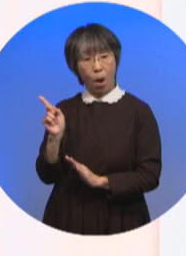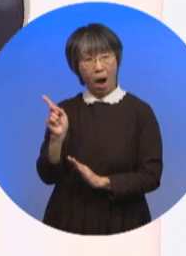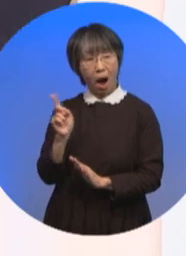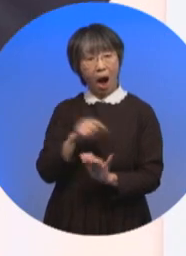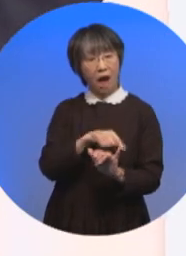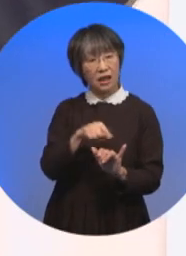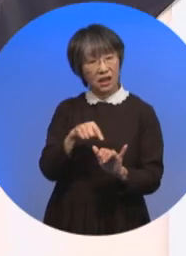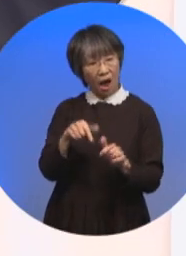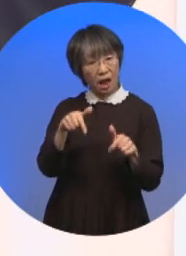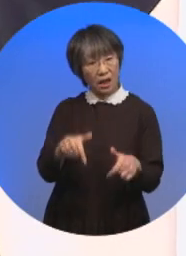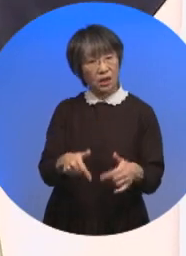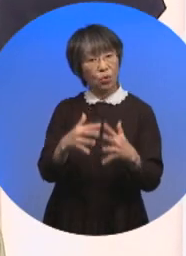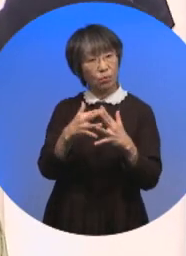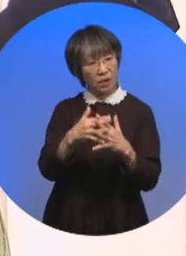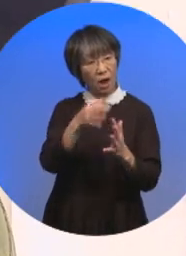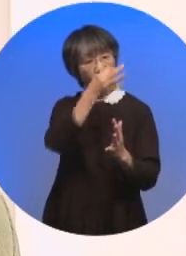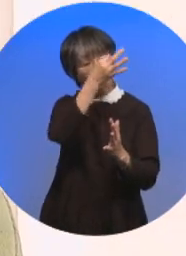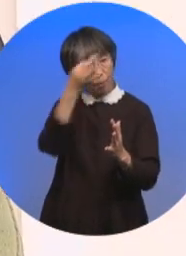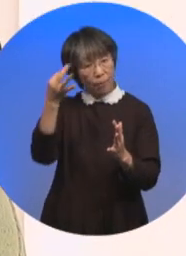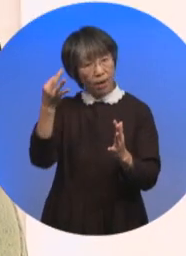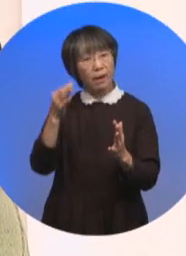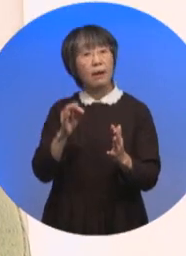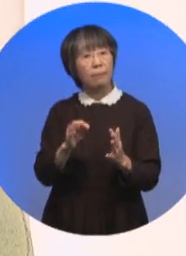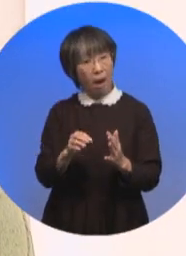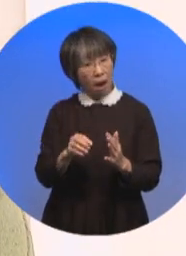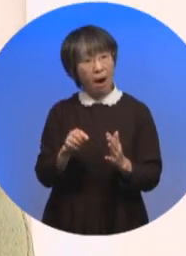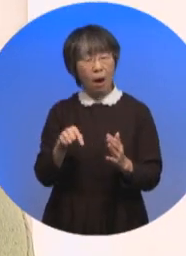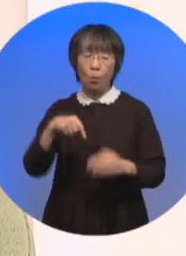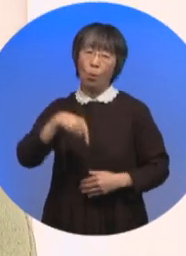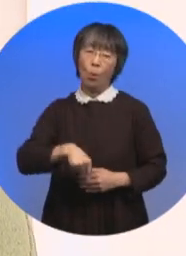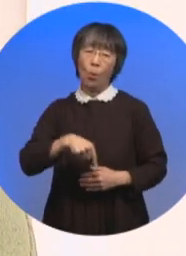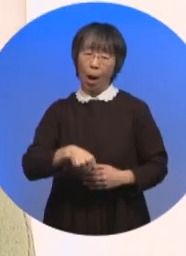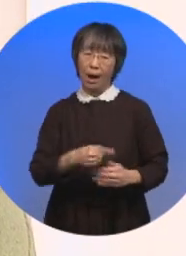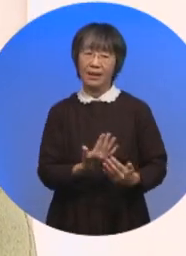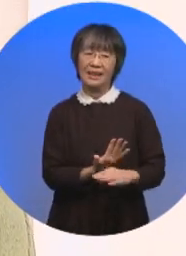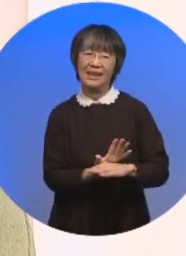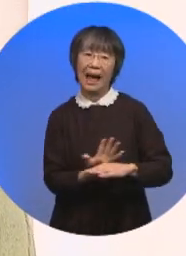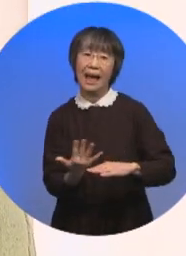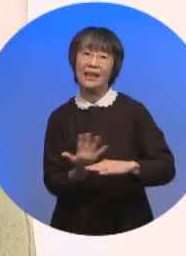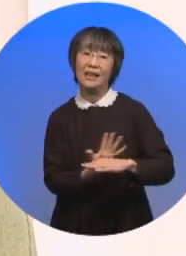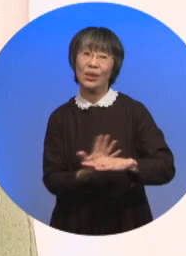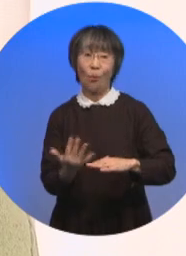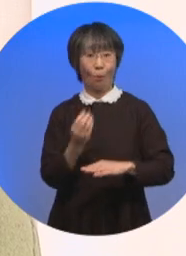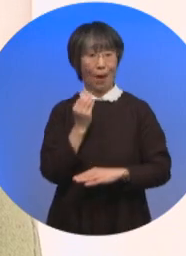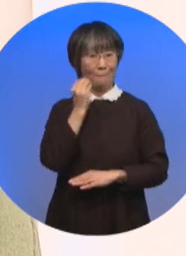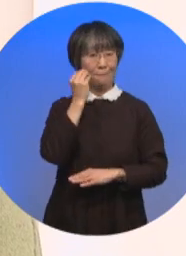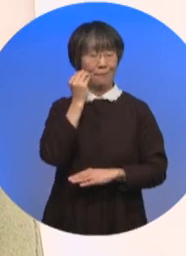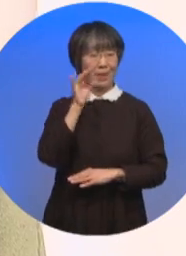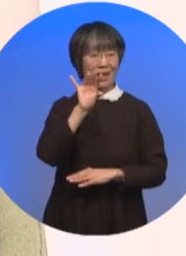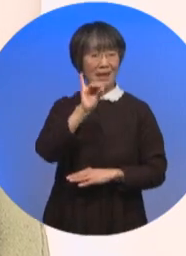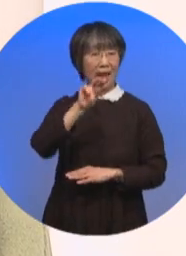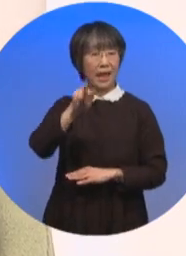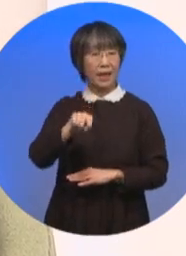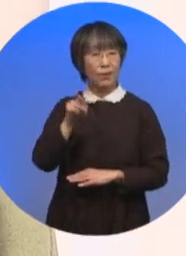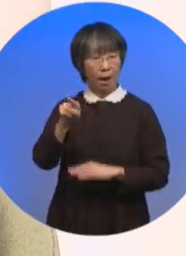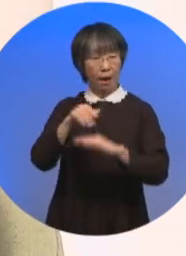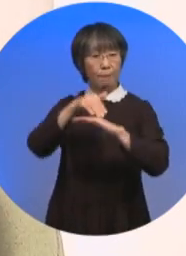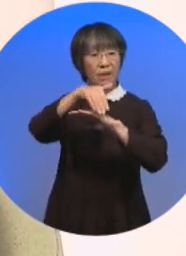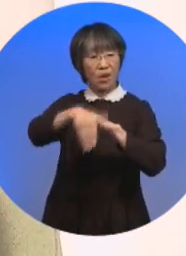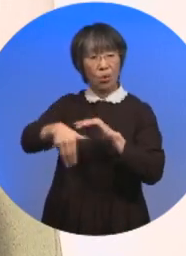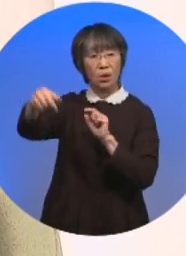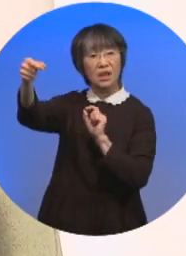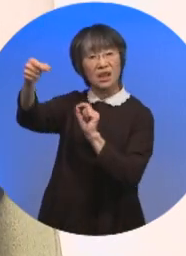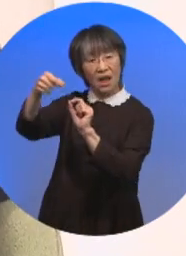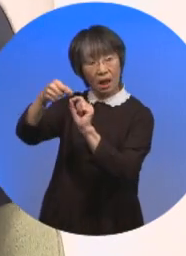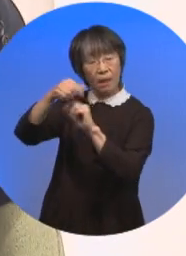とか右下部屋とかさ、神戸っ子と違う、その流ちょうどなんかそうなんですよね、雑草感もあるじゃないですか、はい、その千里って。で、もうすぐそこ